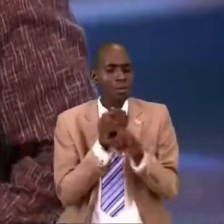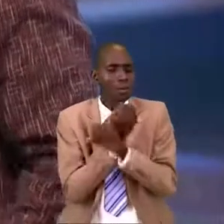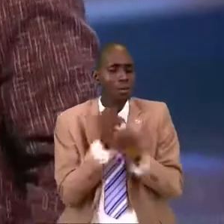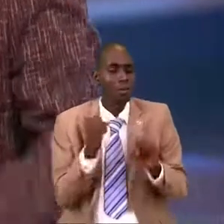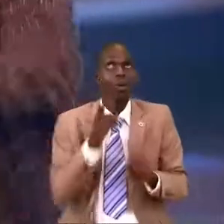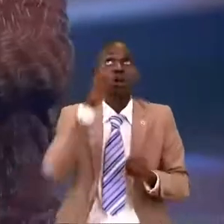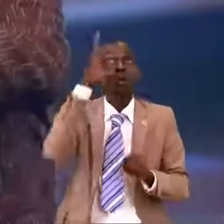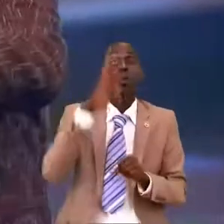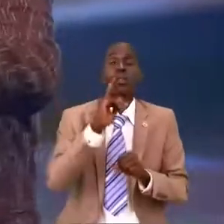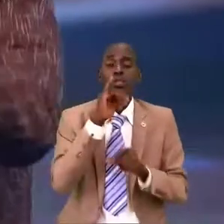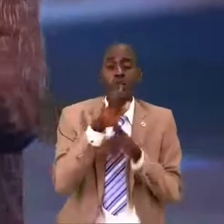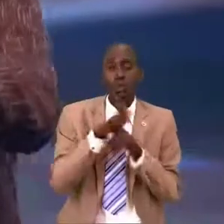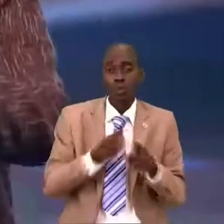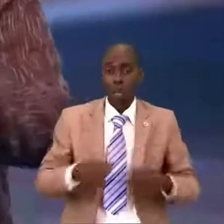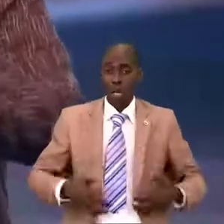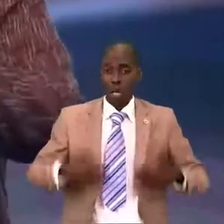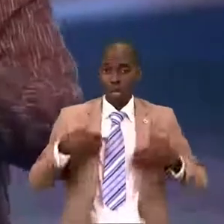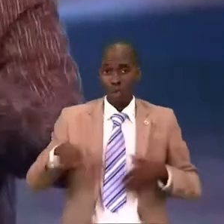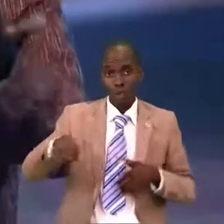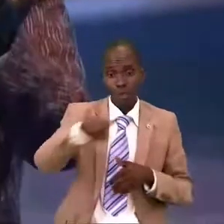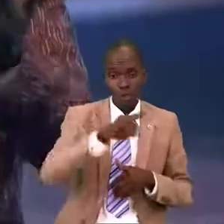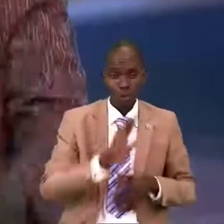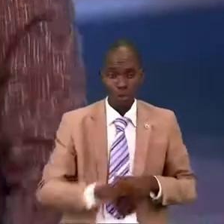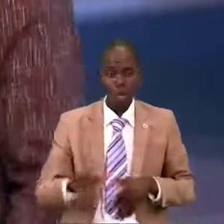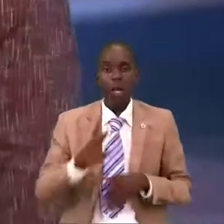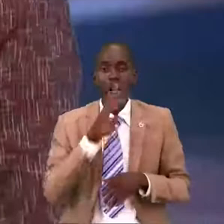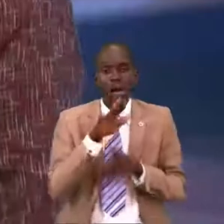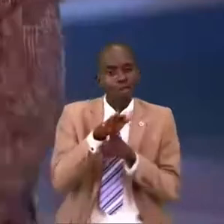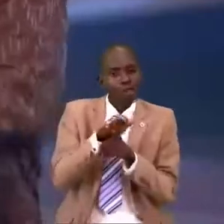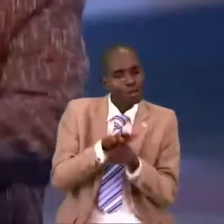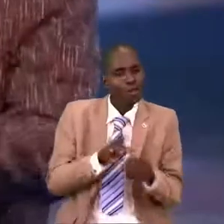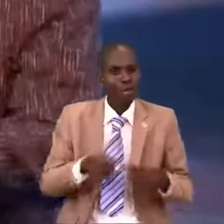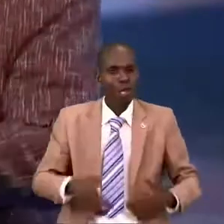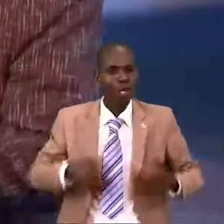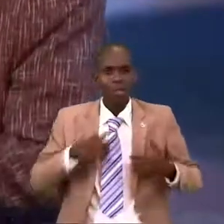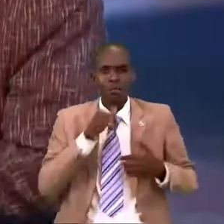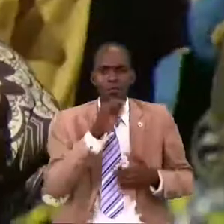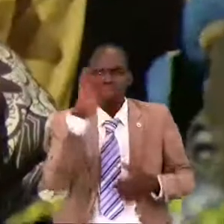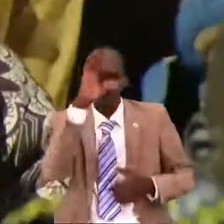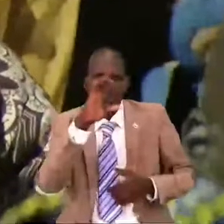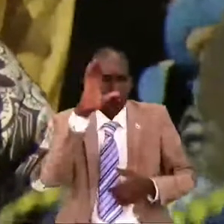ne cherchent pas des choses ou des personnes pour se fâcher contre eux. Et